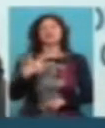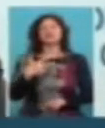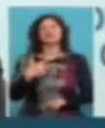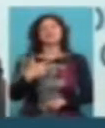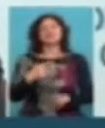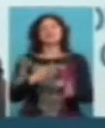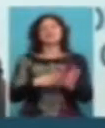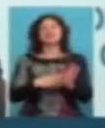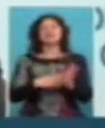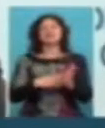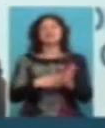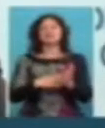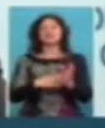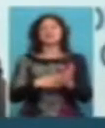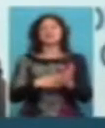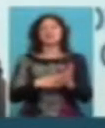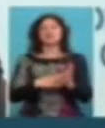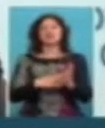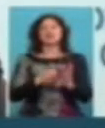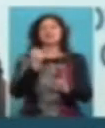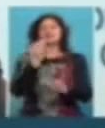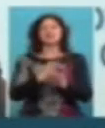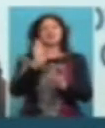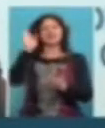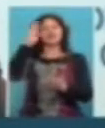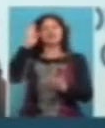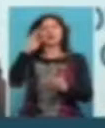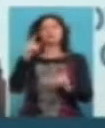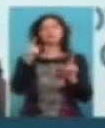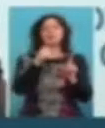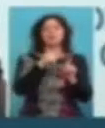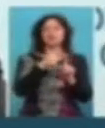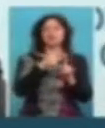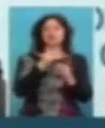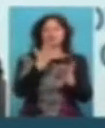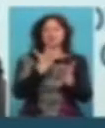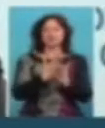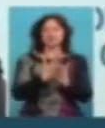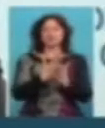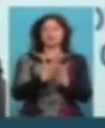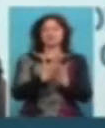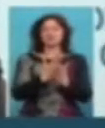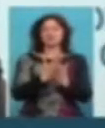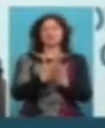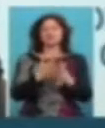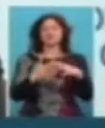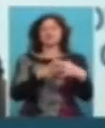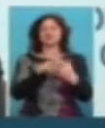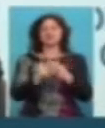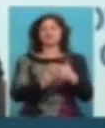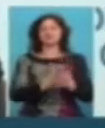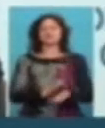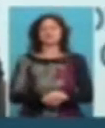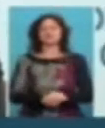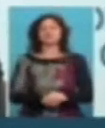су құбыры желілерінің құрылысына 2019-2020 жылдар республикалық және облыстық бюджет есебінен жобаны жүзеге асыруға